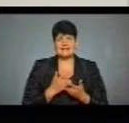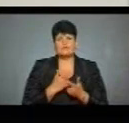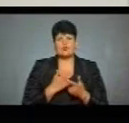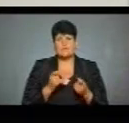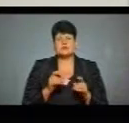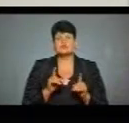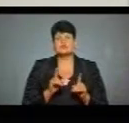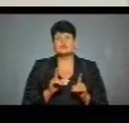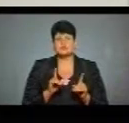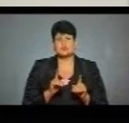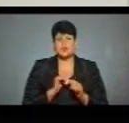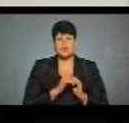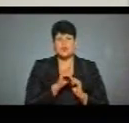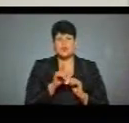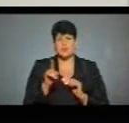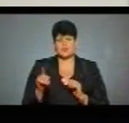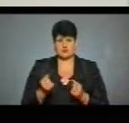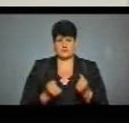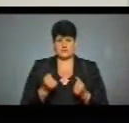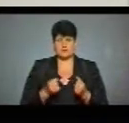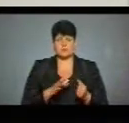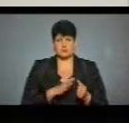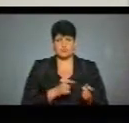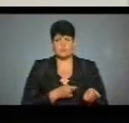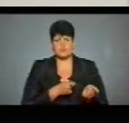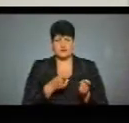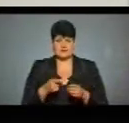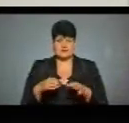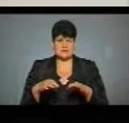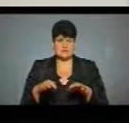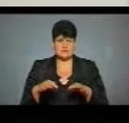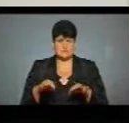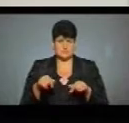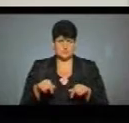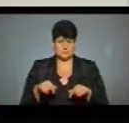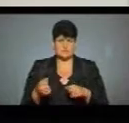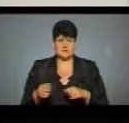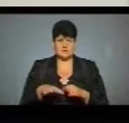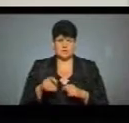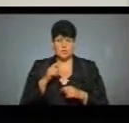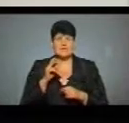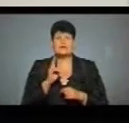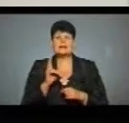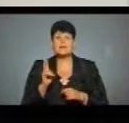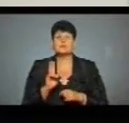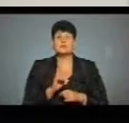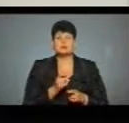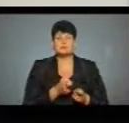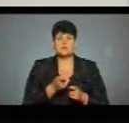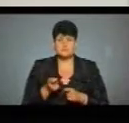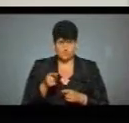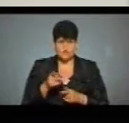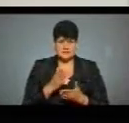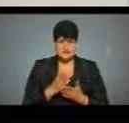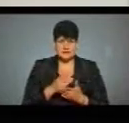інформацію щодо кожного автомобіля, який був ввезений на територію України, коли він був ввезений і ким був ввезений. Тобто у вас зараз є